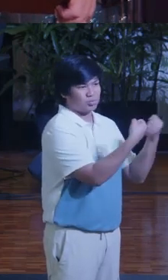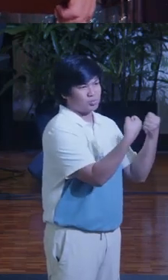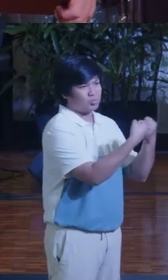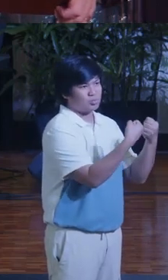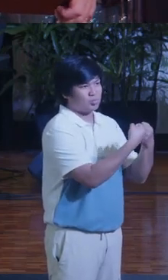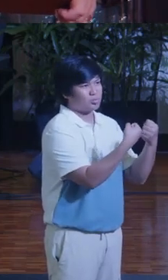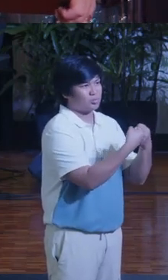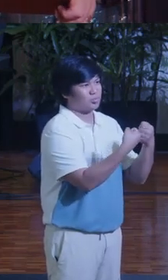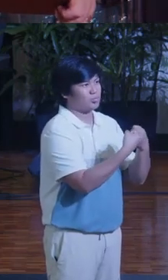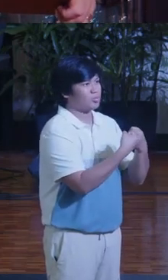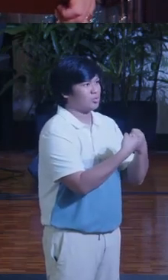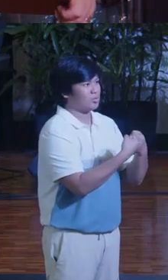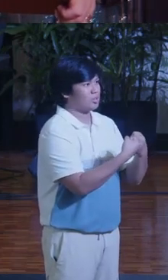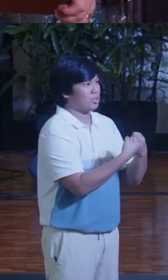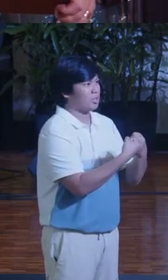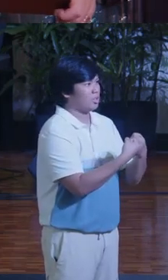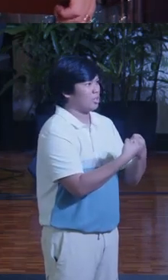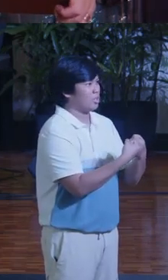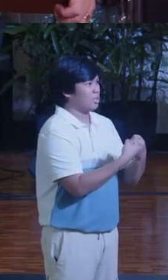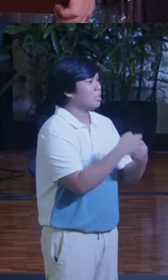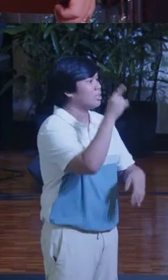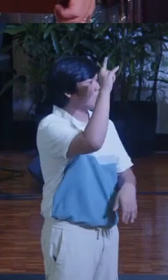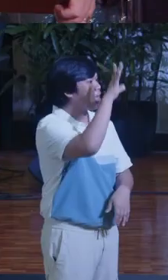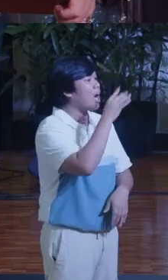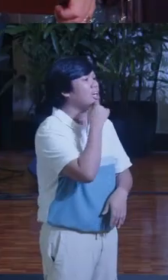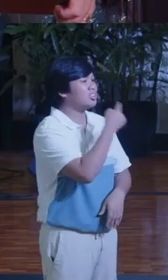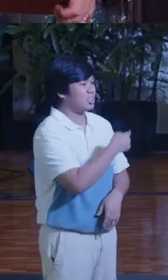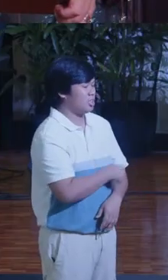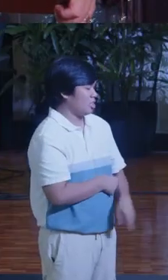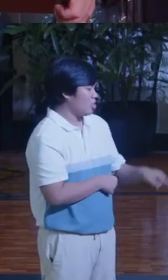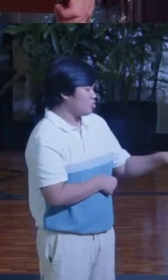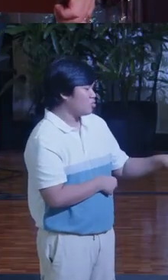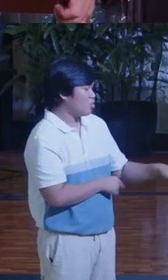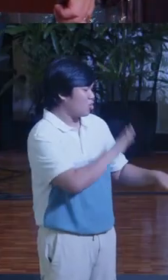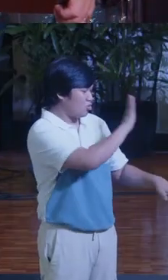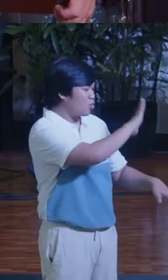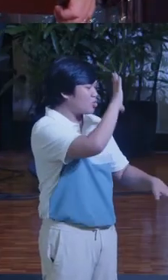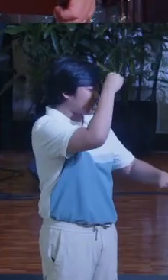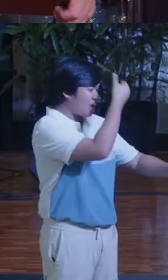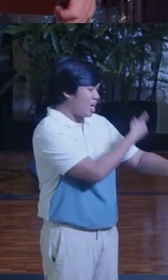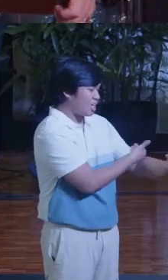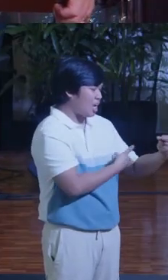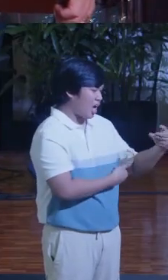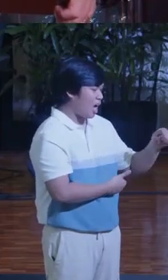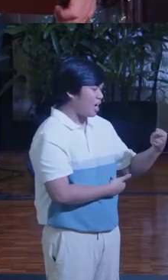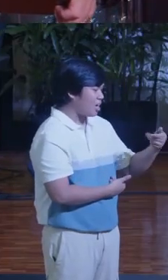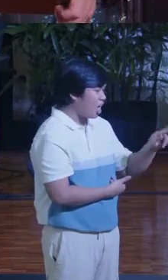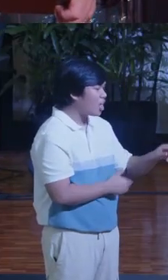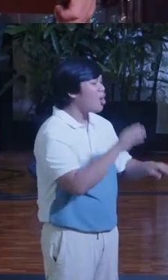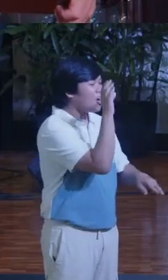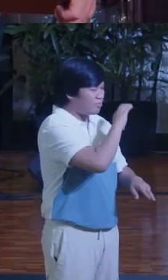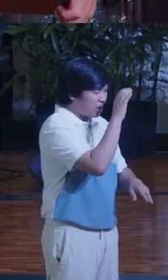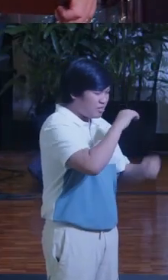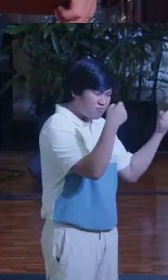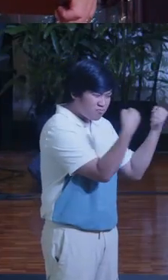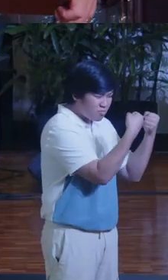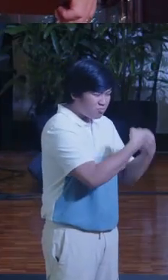him. Magiging palaaway siya, palagera siya, palaging naghahanap ng away.